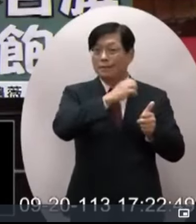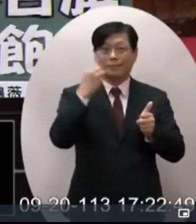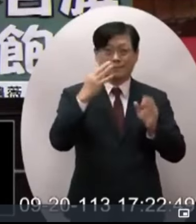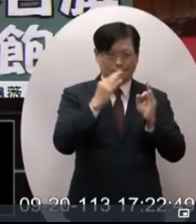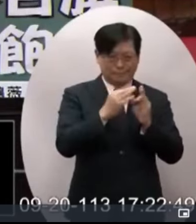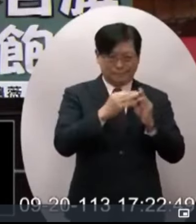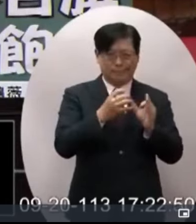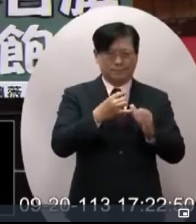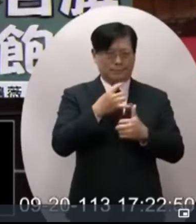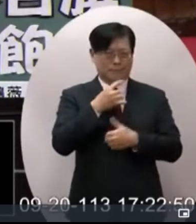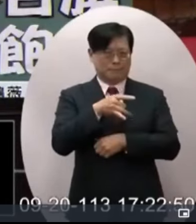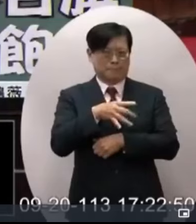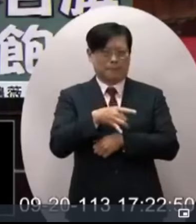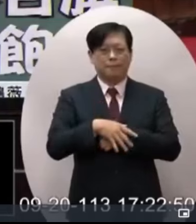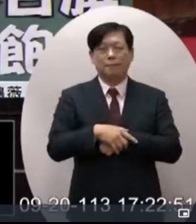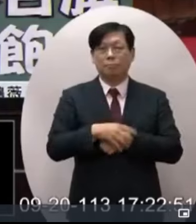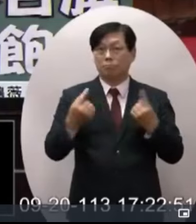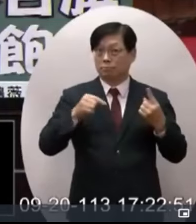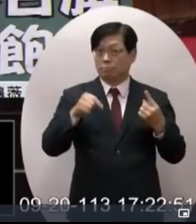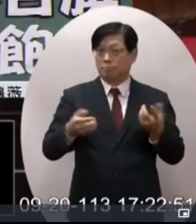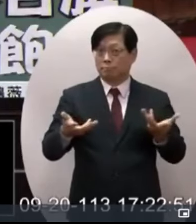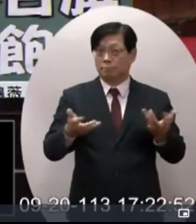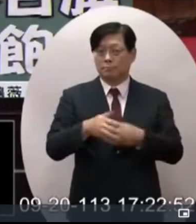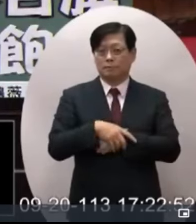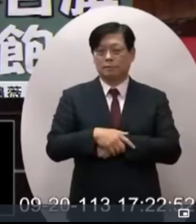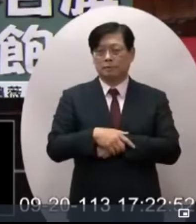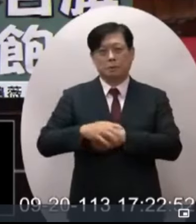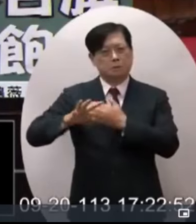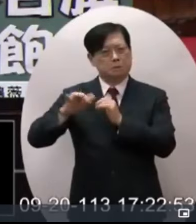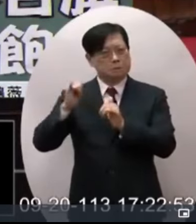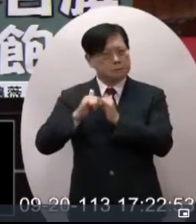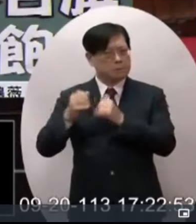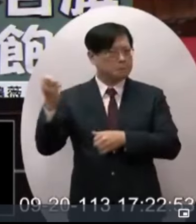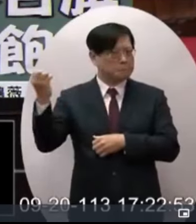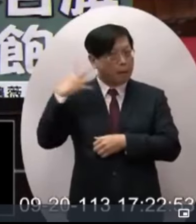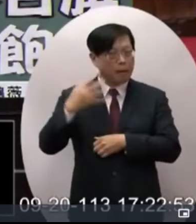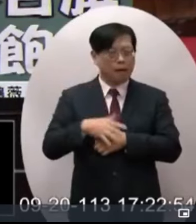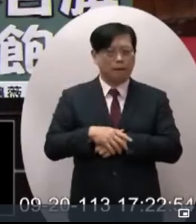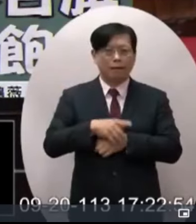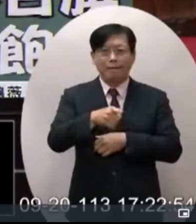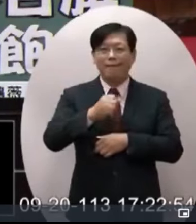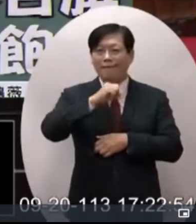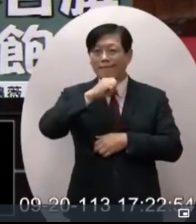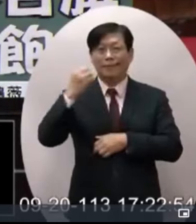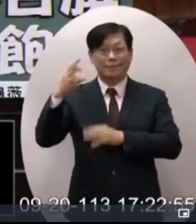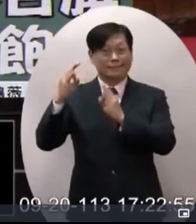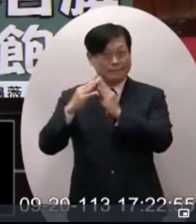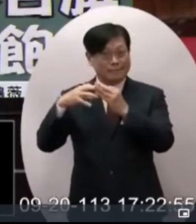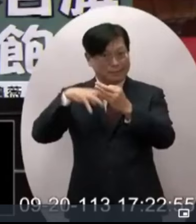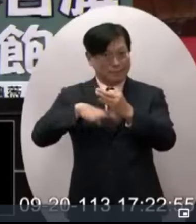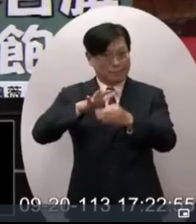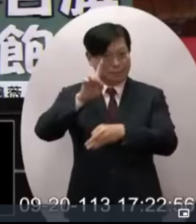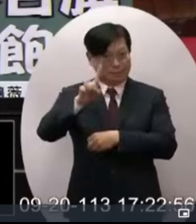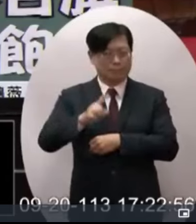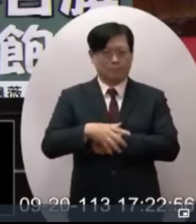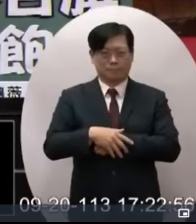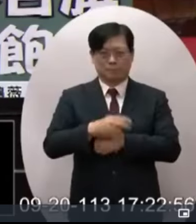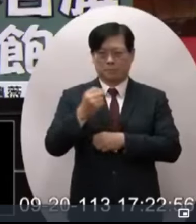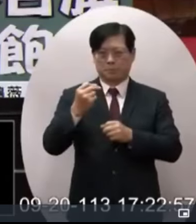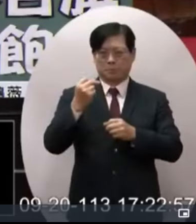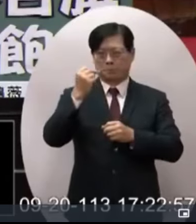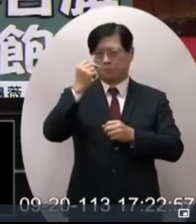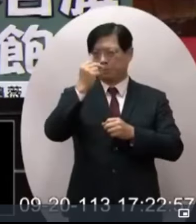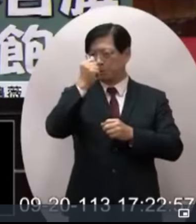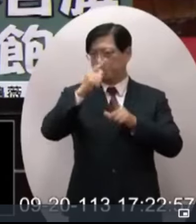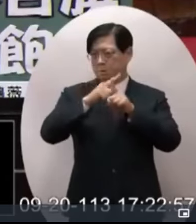的嫌疑，而这样的状况外界盛传是因为台新金有一个超级大